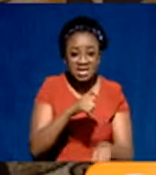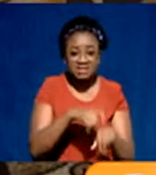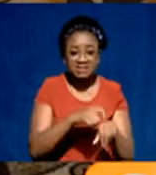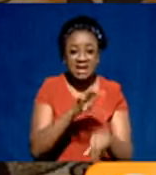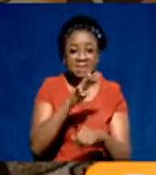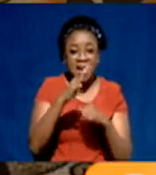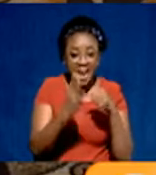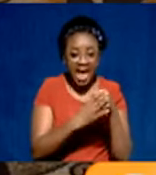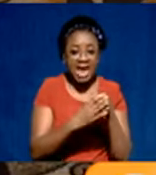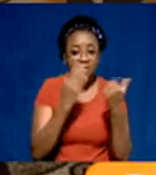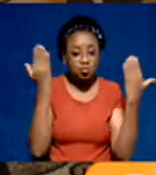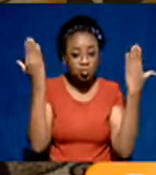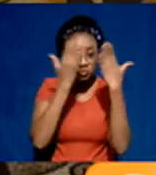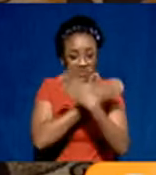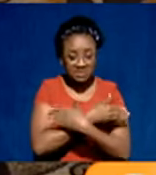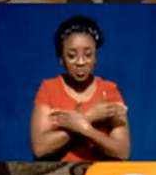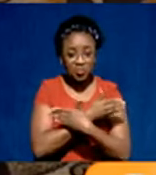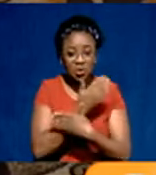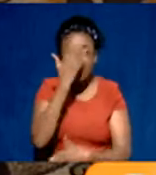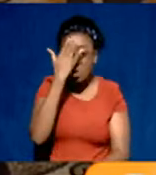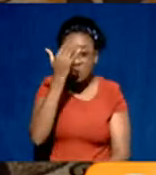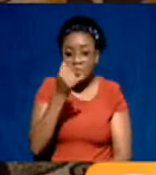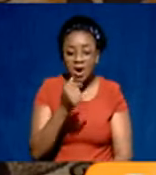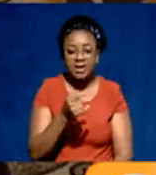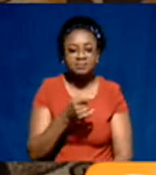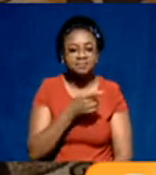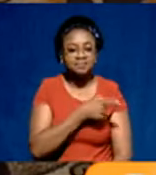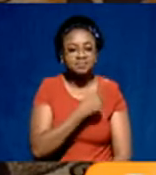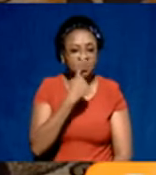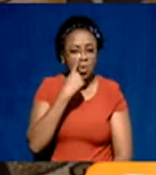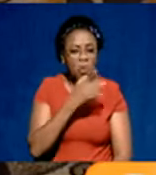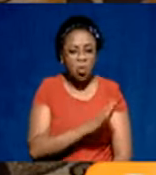3, kwa sababu hapa nyumbani kuna